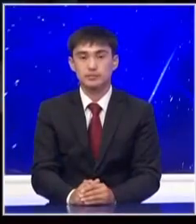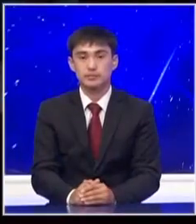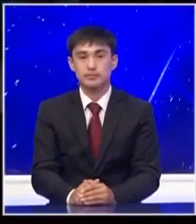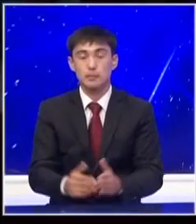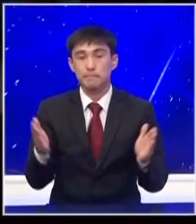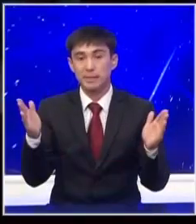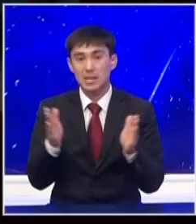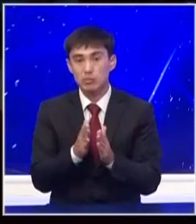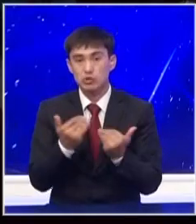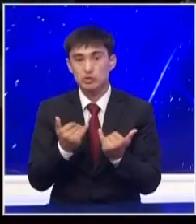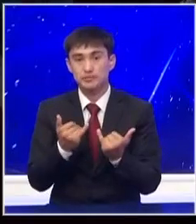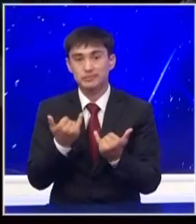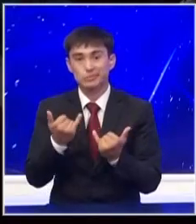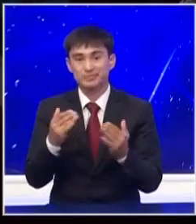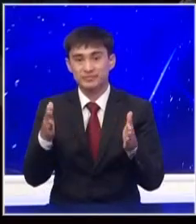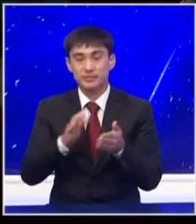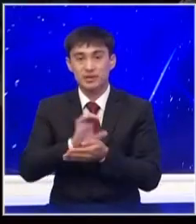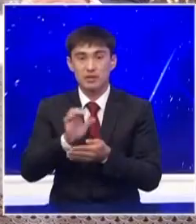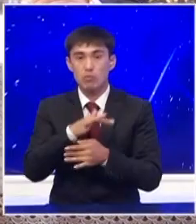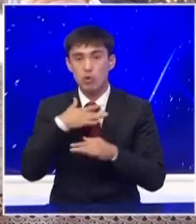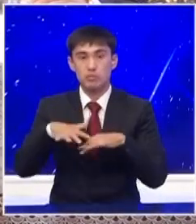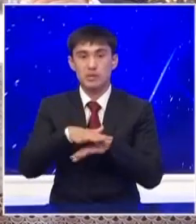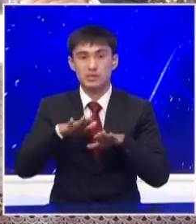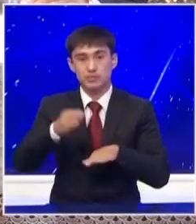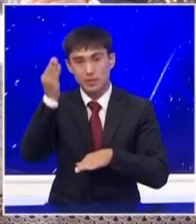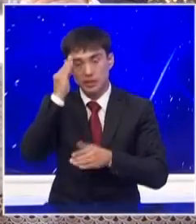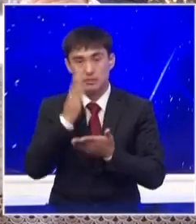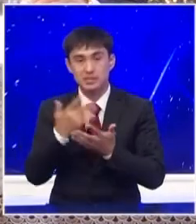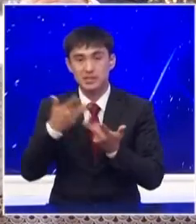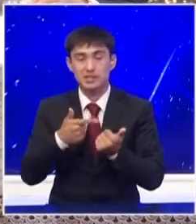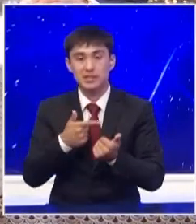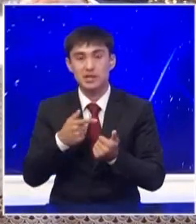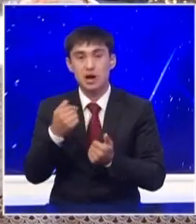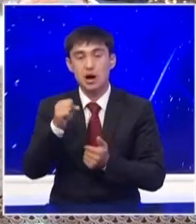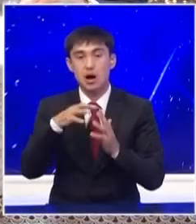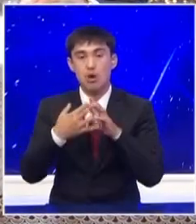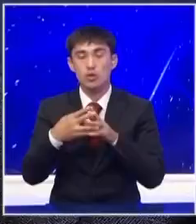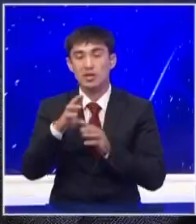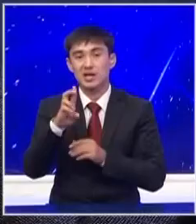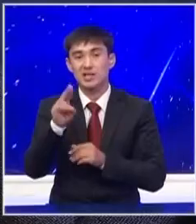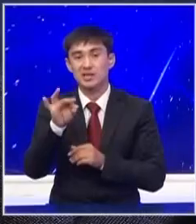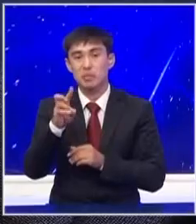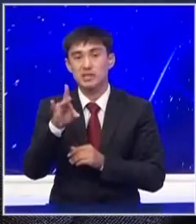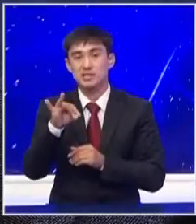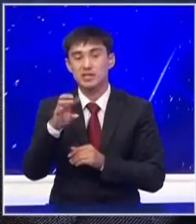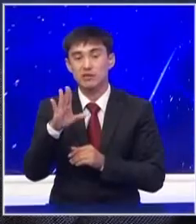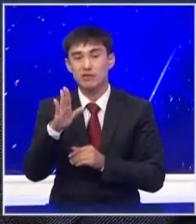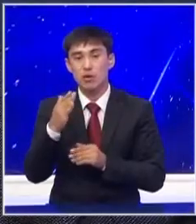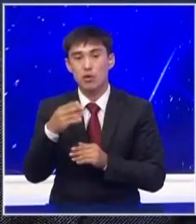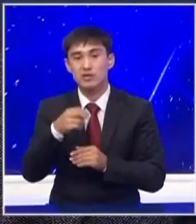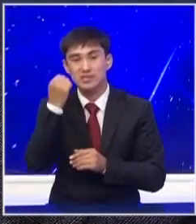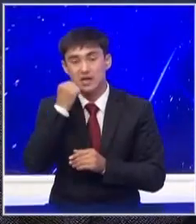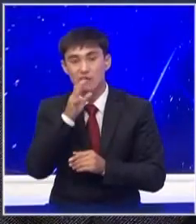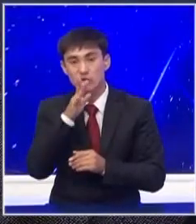Небольшое село Екпенде дало жизнь многим известным в нашей стране талантам. Среди них и уроженец аула Кыдыр Байдюсенов. Несмотря на преклонный возраст,